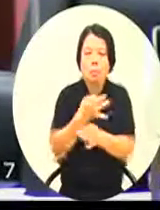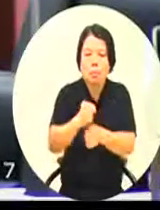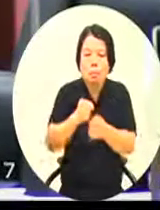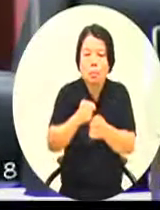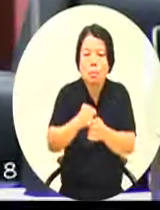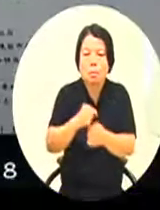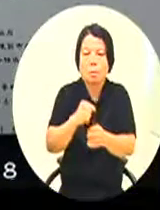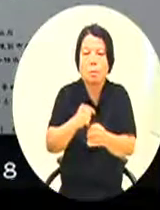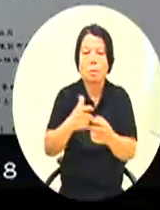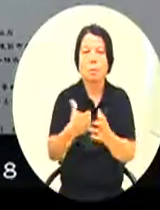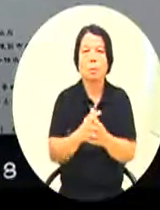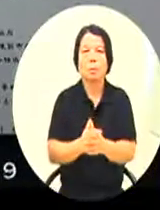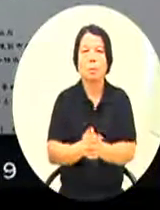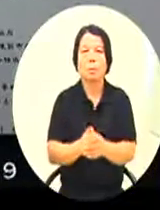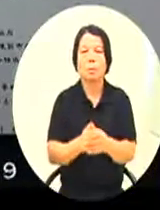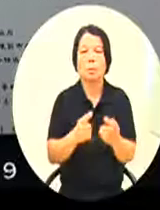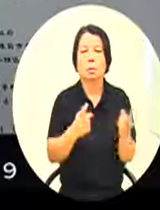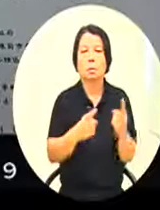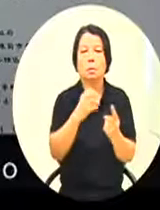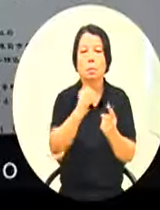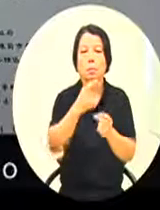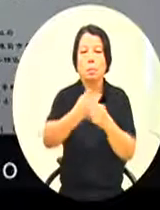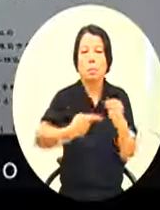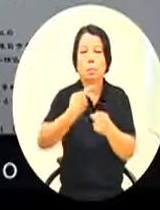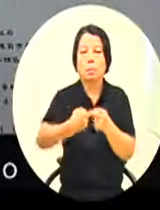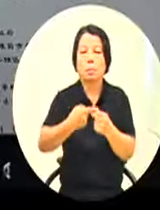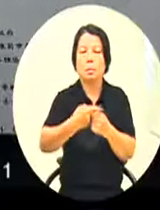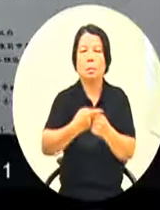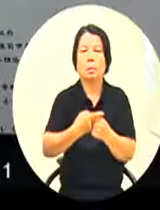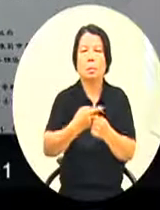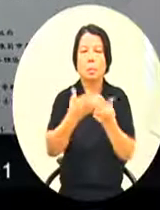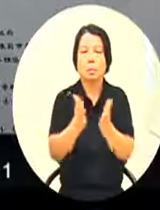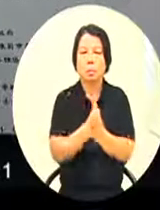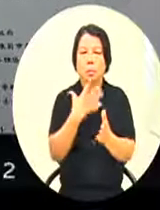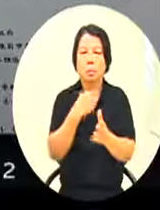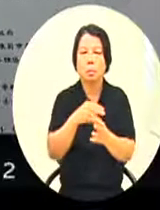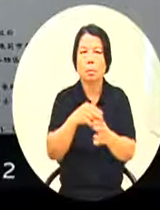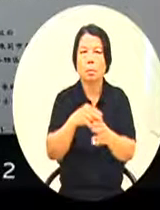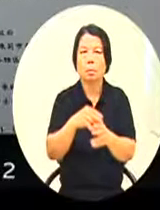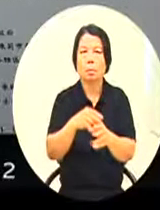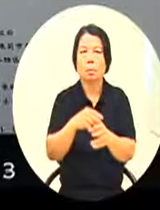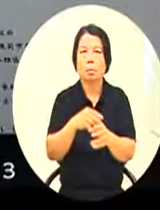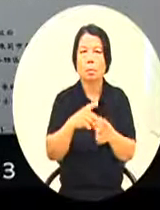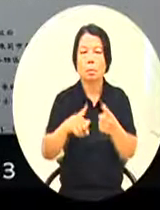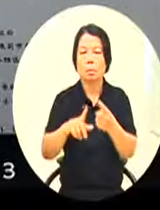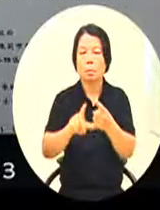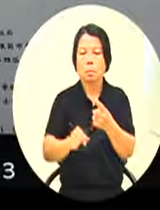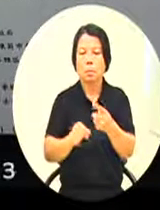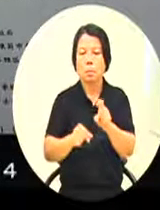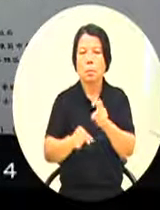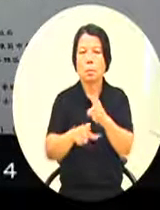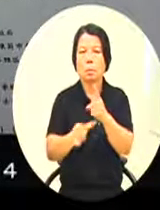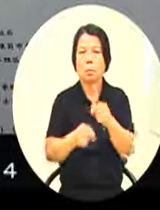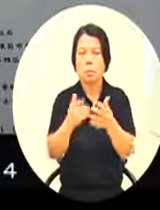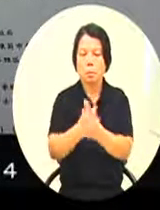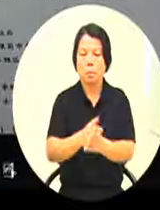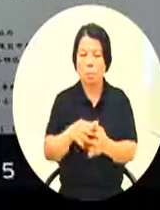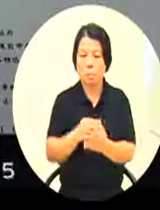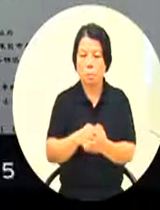101年11月，好，如果我记得没有错，对，那我们再把它放大一点，在第几条？